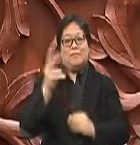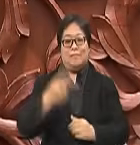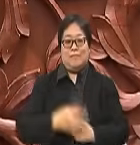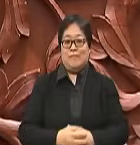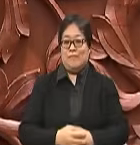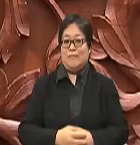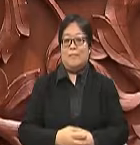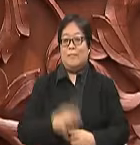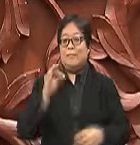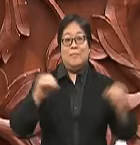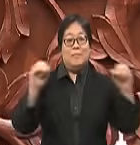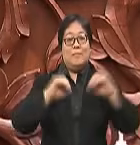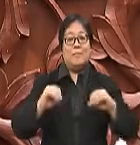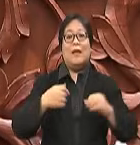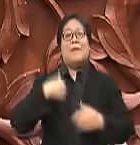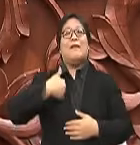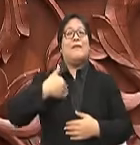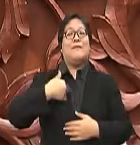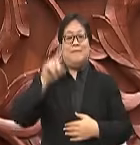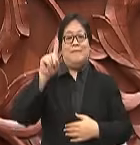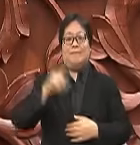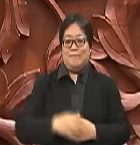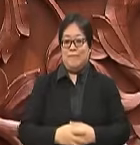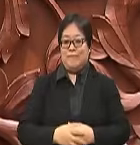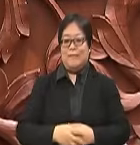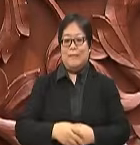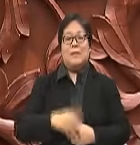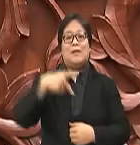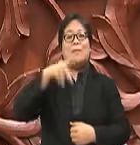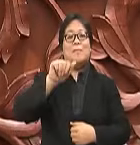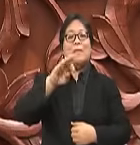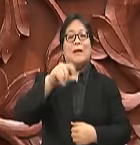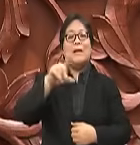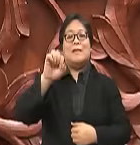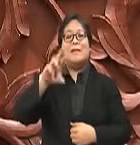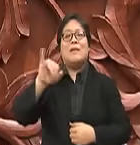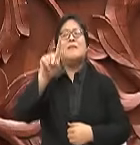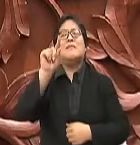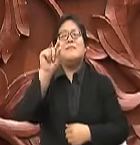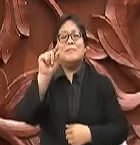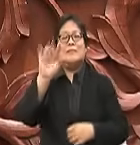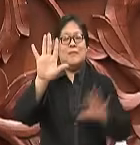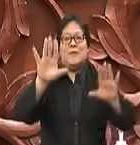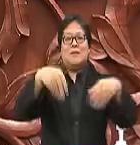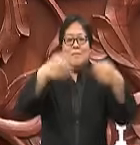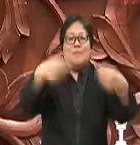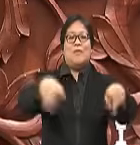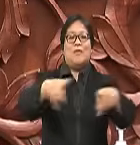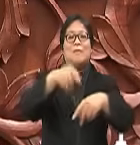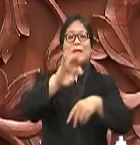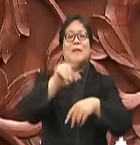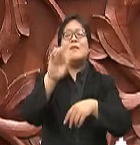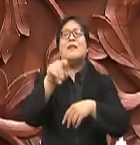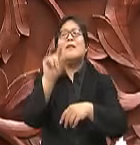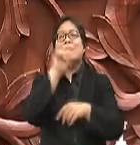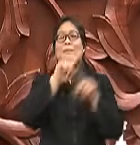zikir ini tidak ada saya Strike sekte bagi pulang padangserai